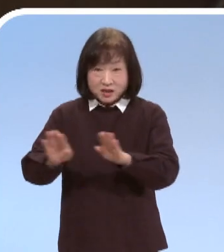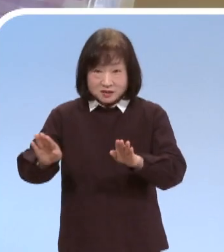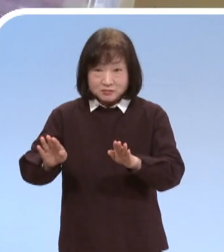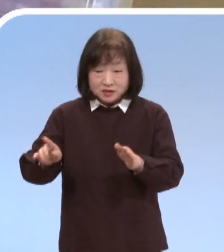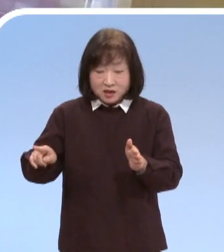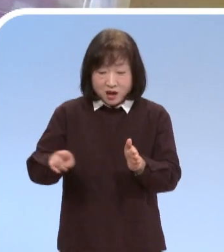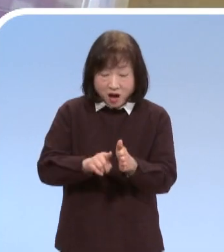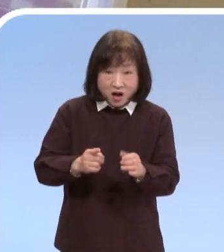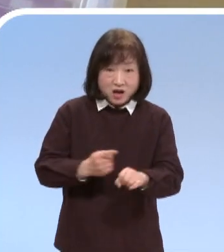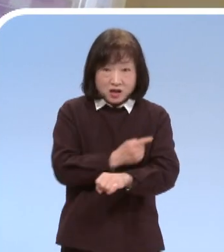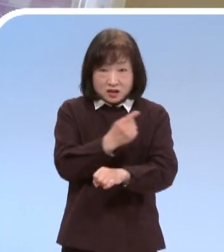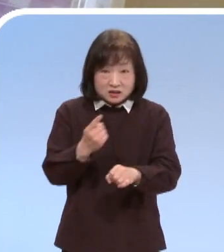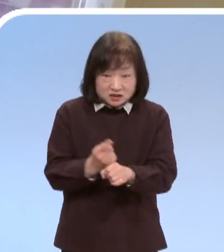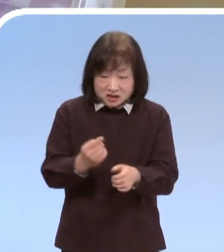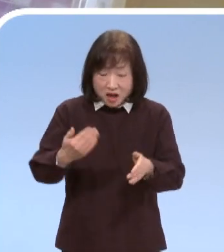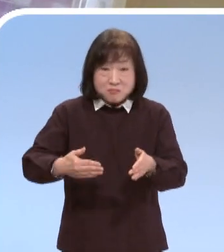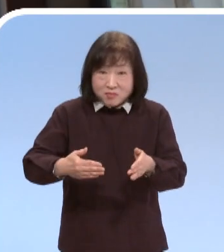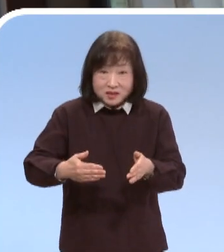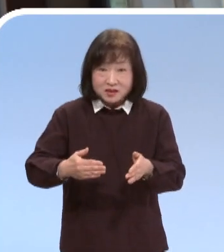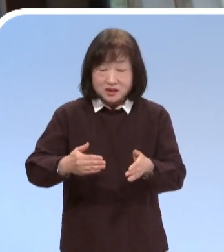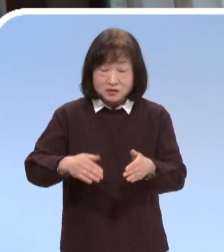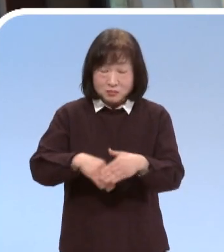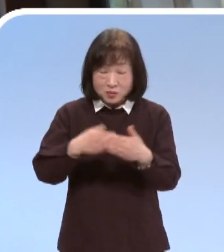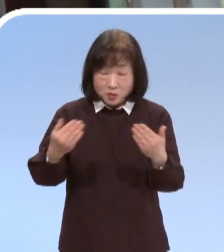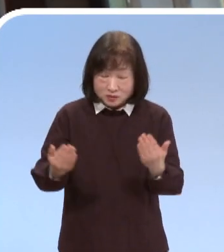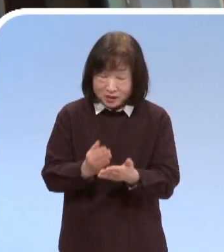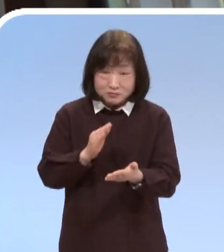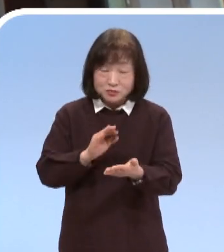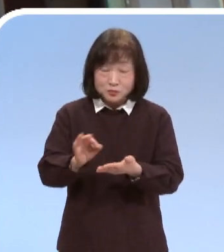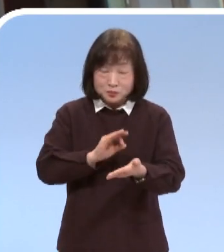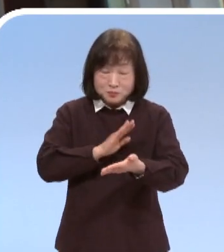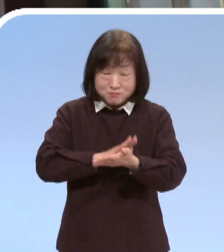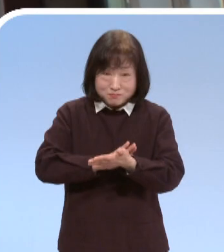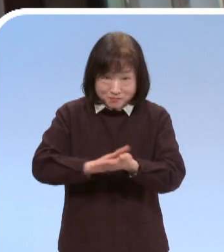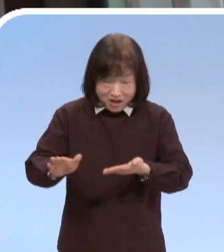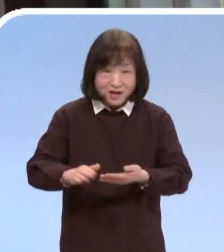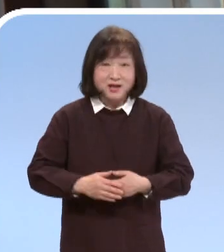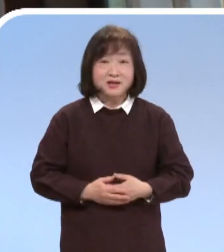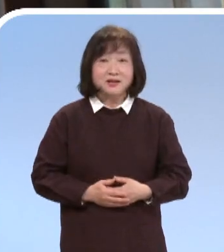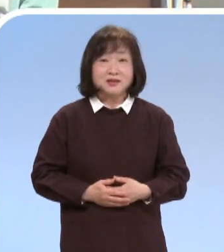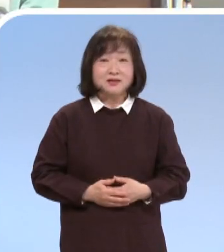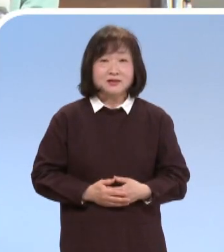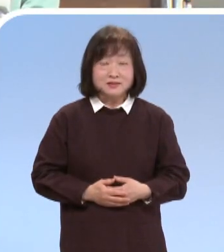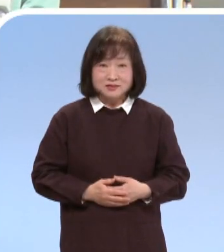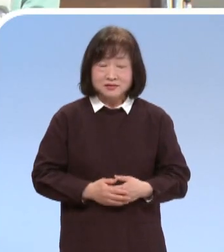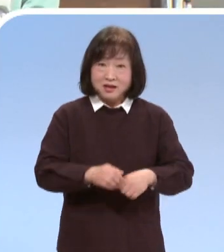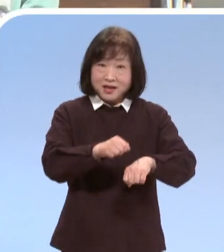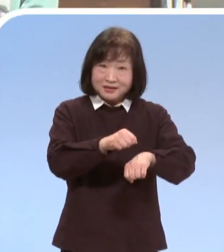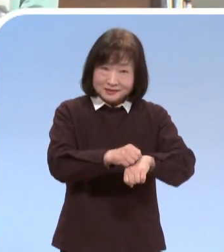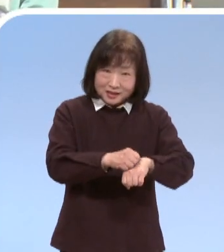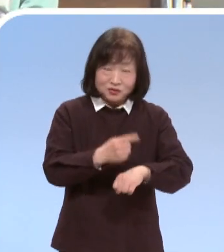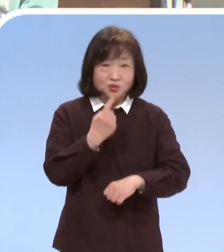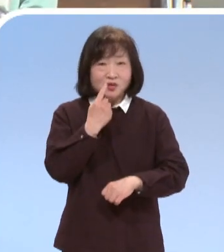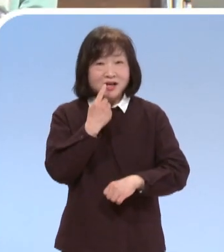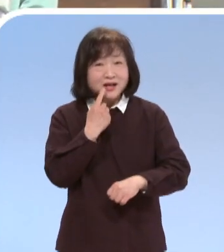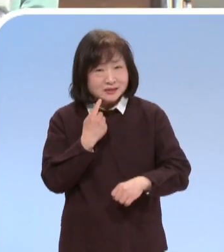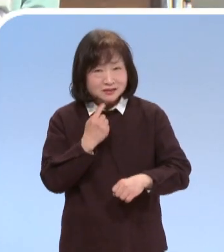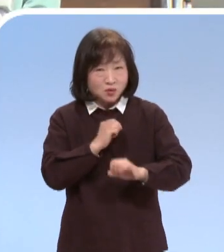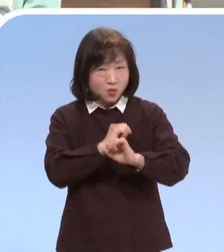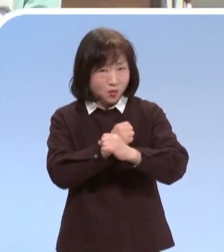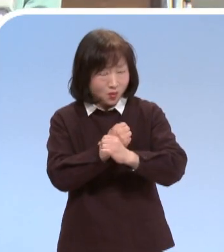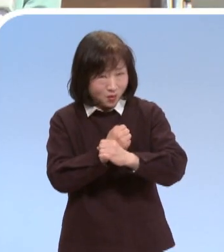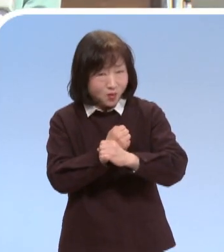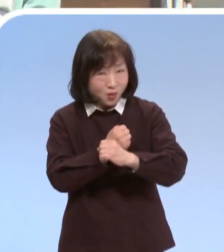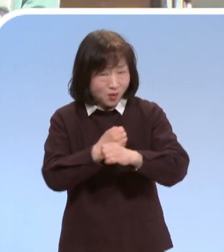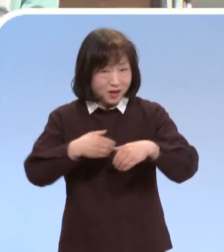経たないうちに全てのコッペパンサンドが完売。すごいですね。 食材や味にこだわ